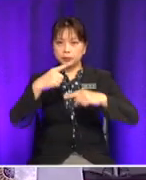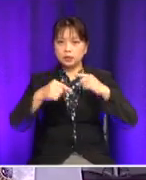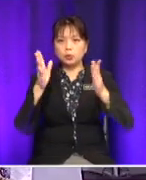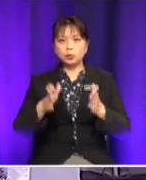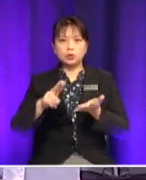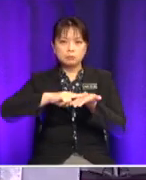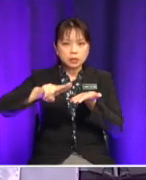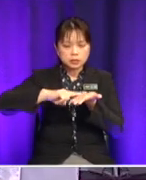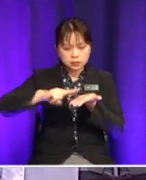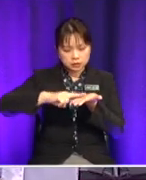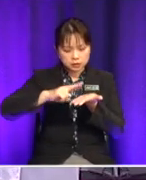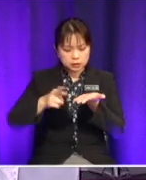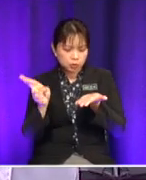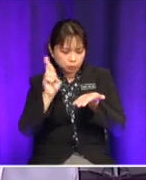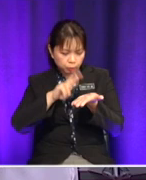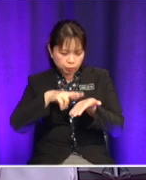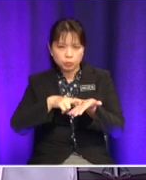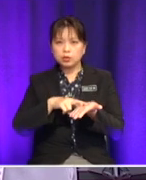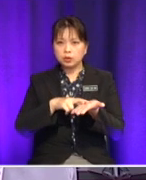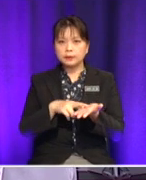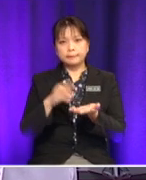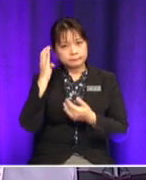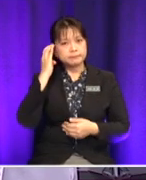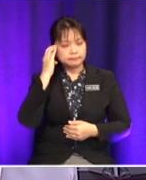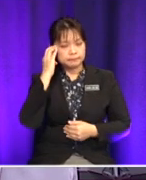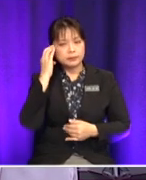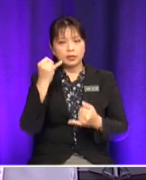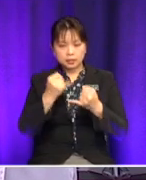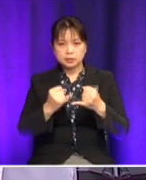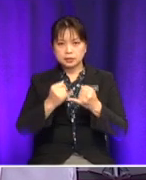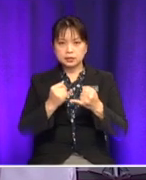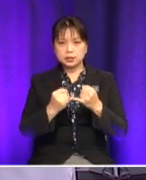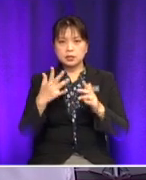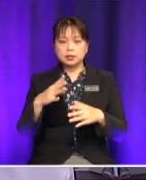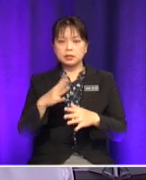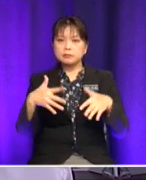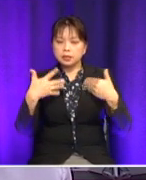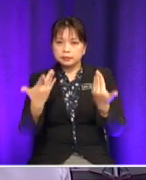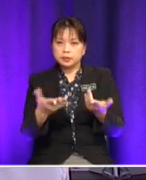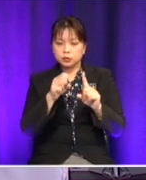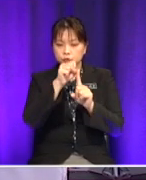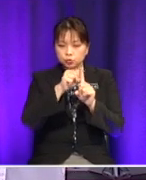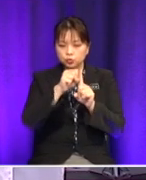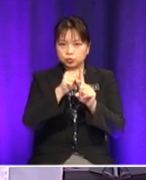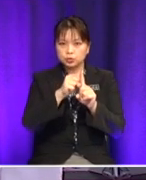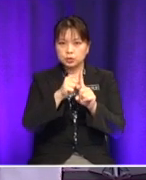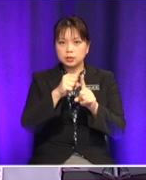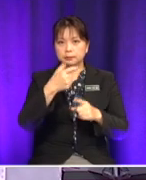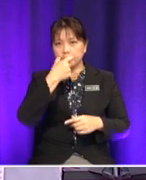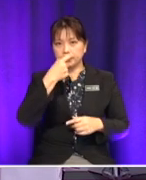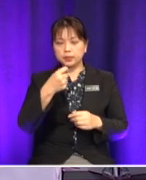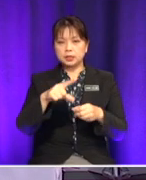kita punya repot nah laporan eksperimen Oh kita tahu akhirnya Bagaimana suhu mempengaruhi kelarutan garam dalam